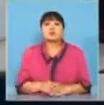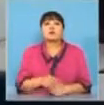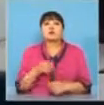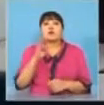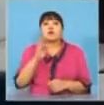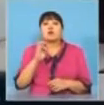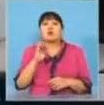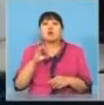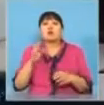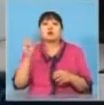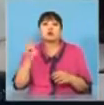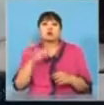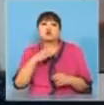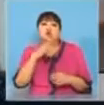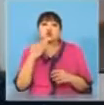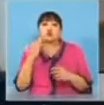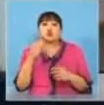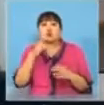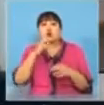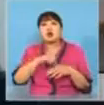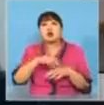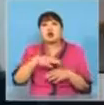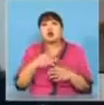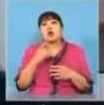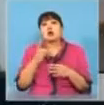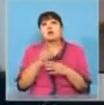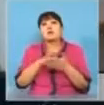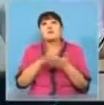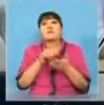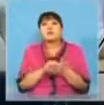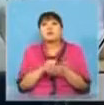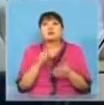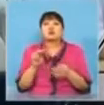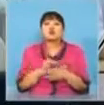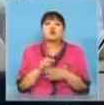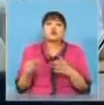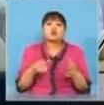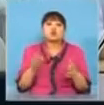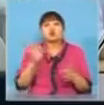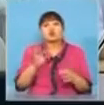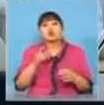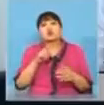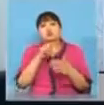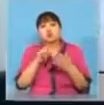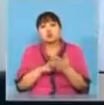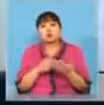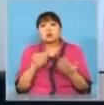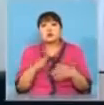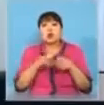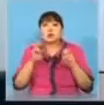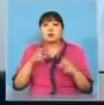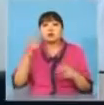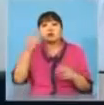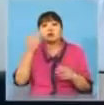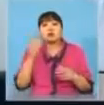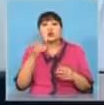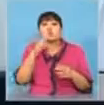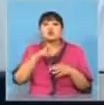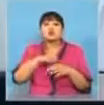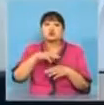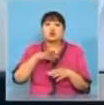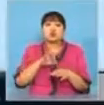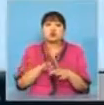Онколог маманға келушілер көп, олар қатерлі ісіктің алғашқы белгілері емделу жолдары туралы сұрап жатты. Мамандардың пікірінше қатерлі